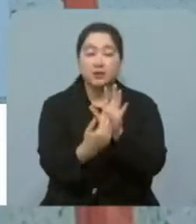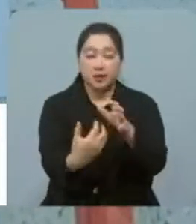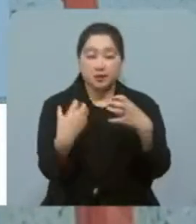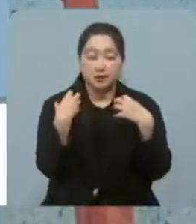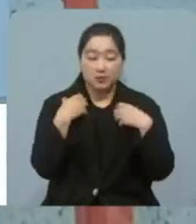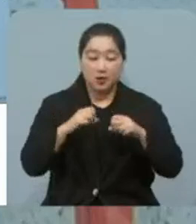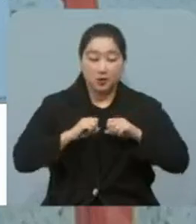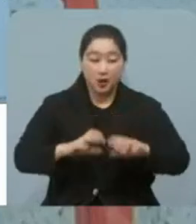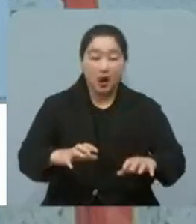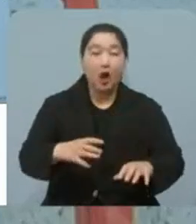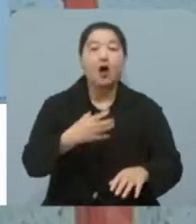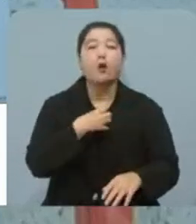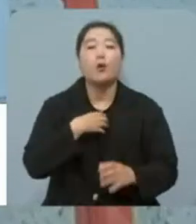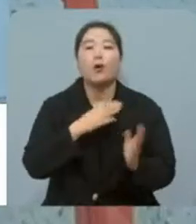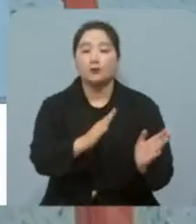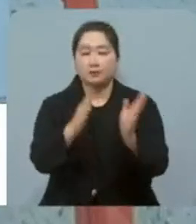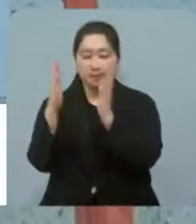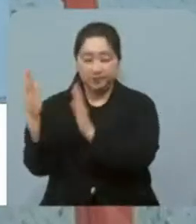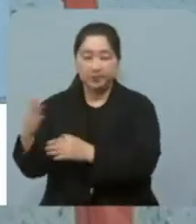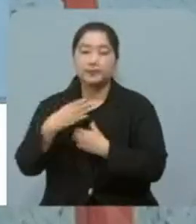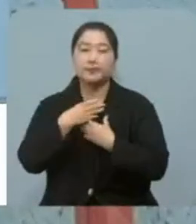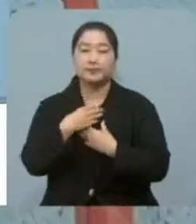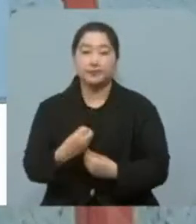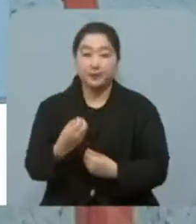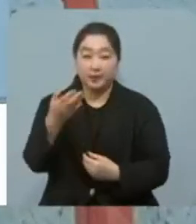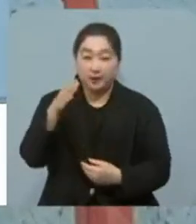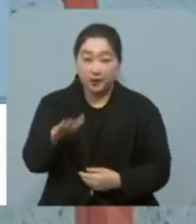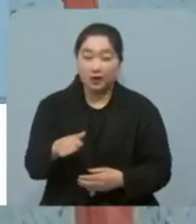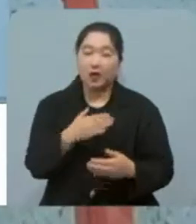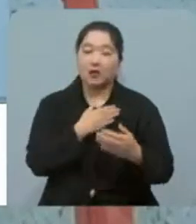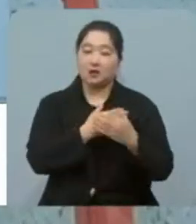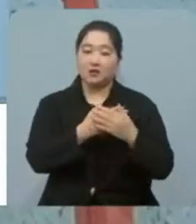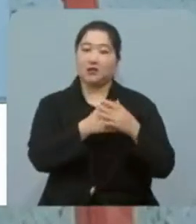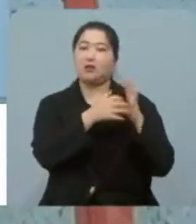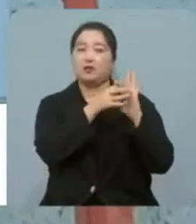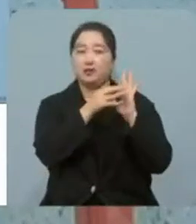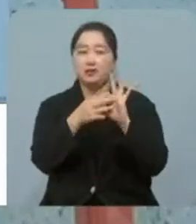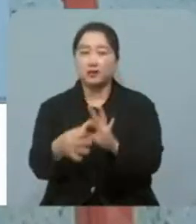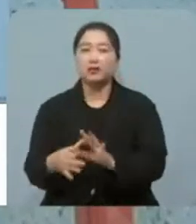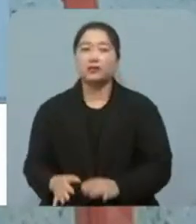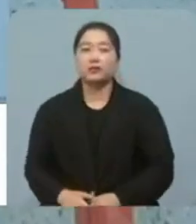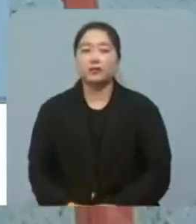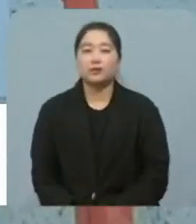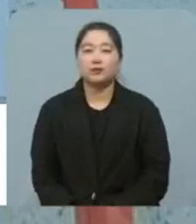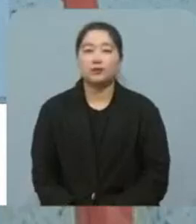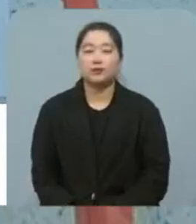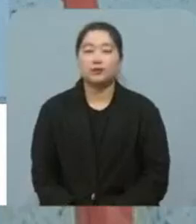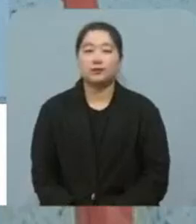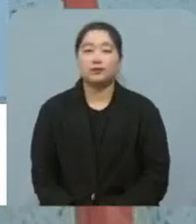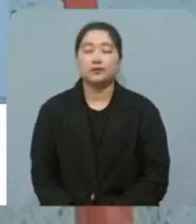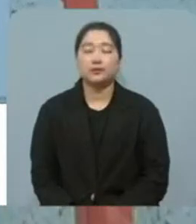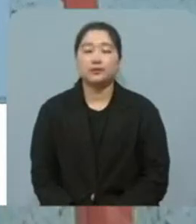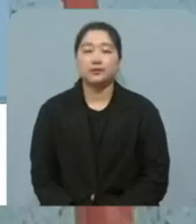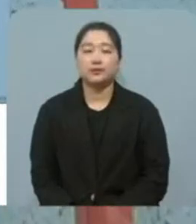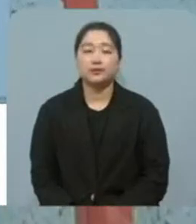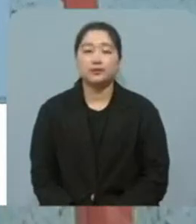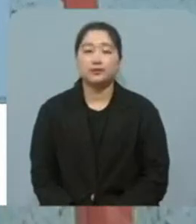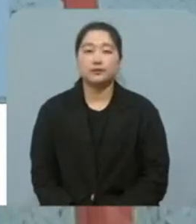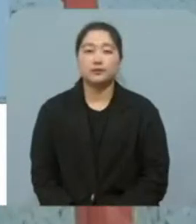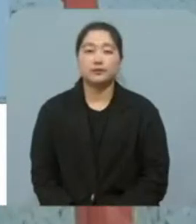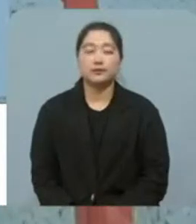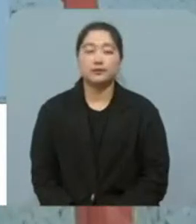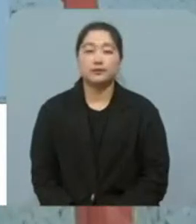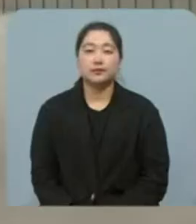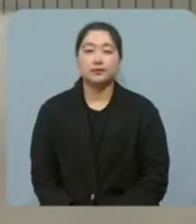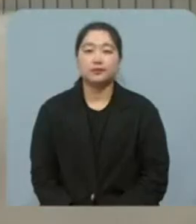대규모 확산에 큰 고비를 넘긴 것에 안도하면서도 긴장의 끈을 놓지 않고 있습니다 보도에 이만영 기자입니다